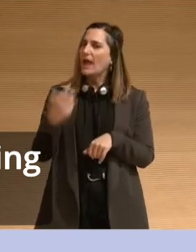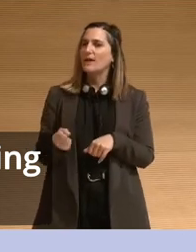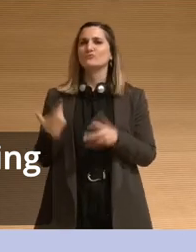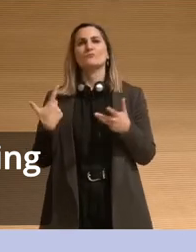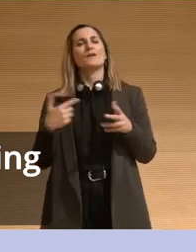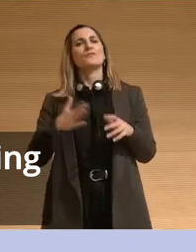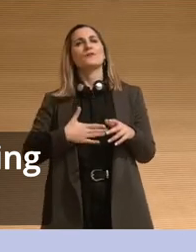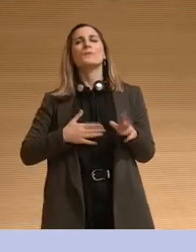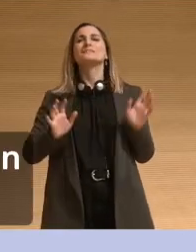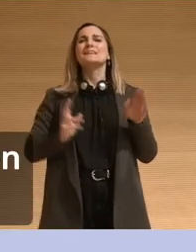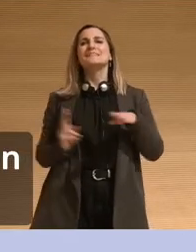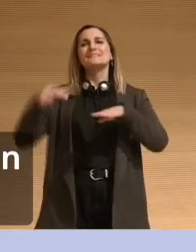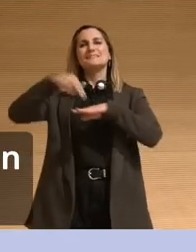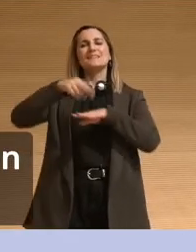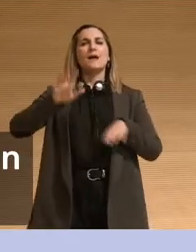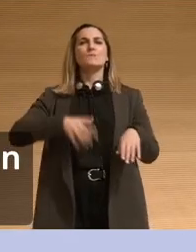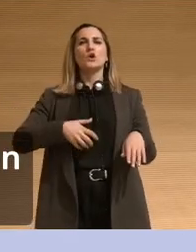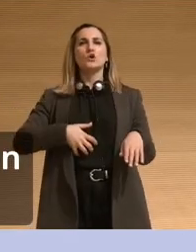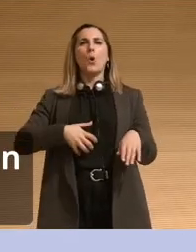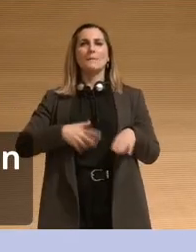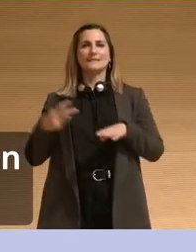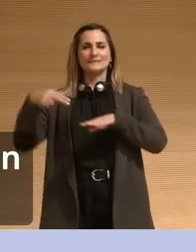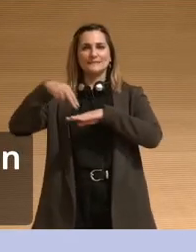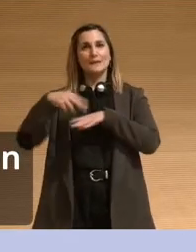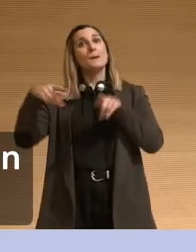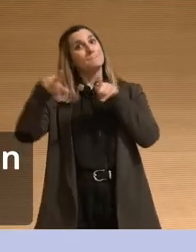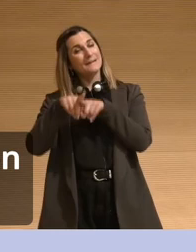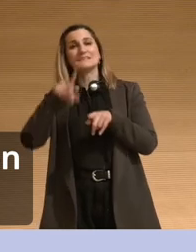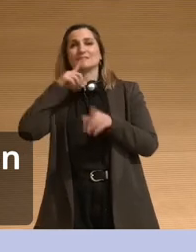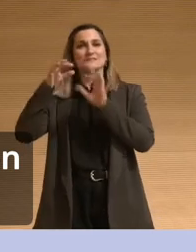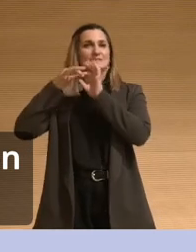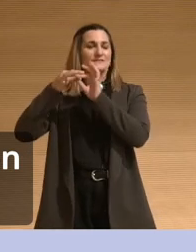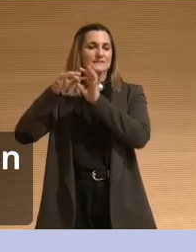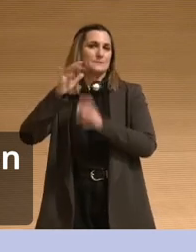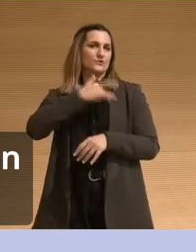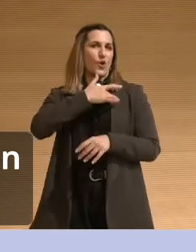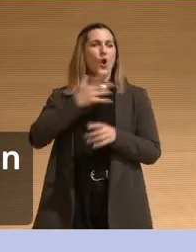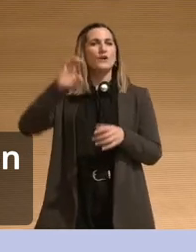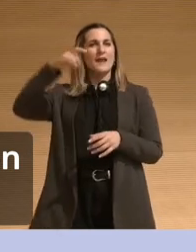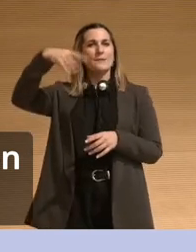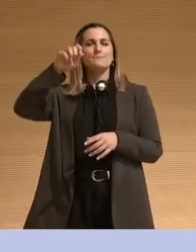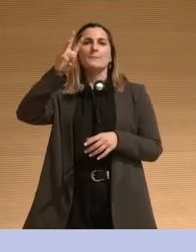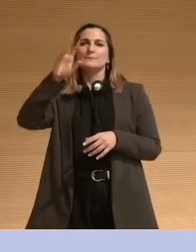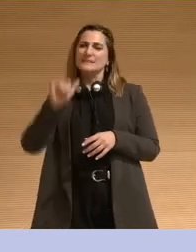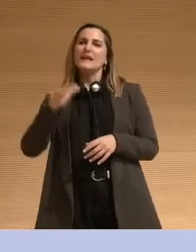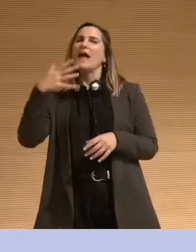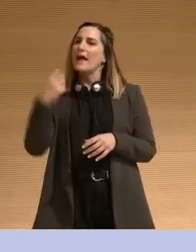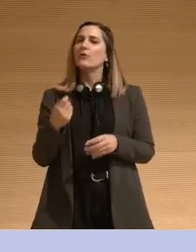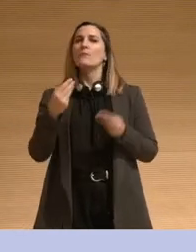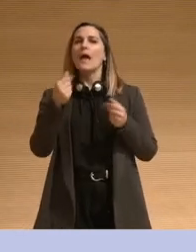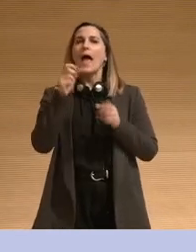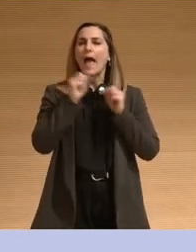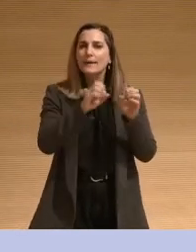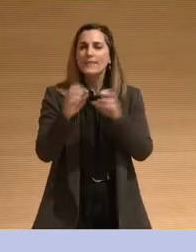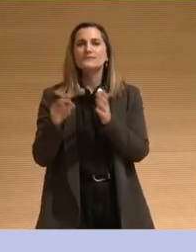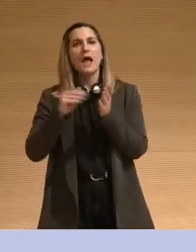πρόγραμμα stand-up comedy, και μαζί με την έπαψη σχεδιάζουμε τη μεθοδολογία εκπαίδευσης αλλά και μέτρησης του αντίκτυπου αυτού